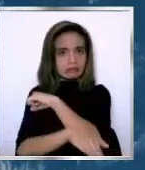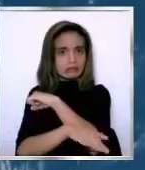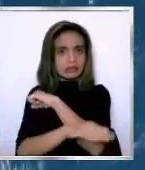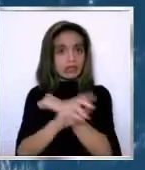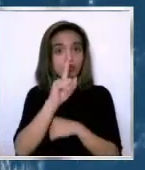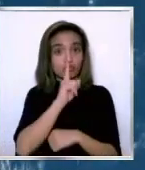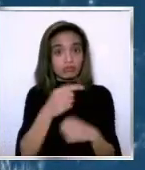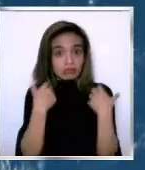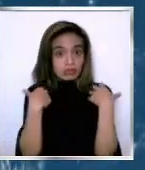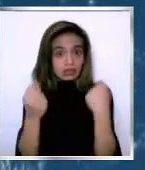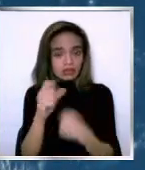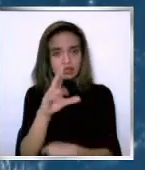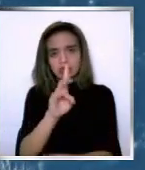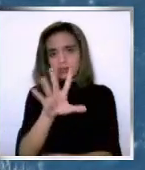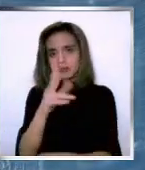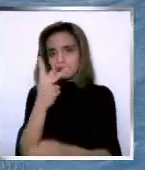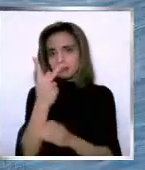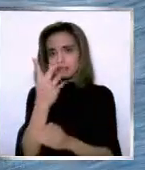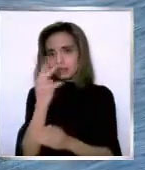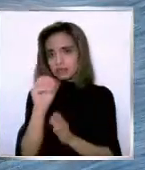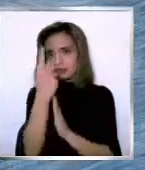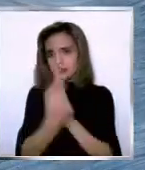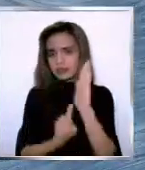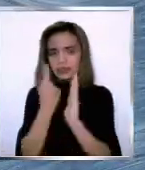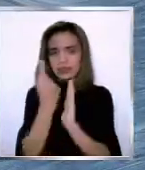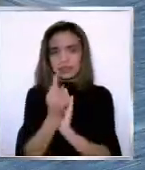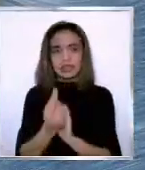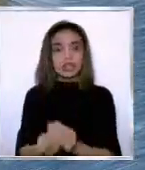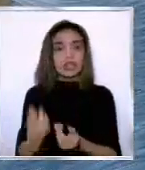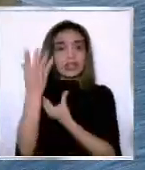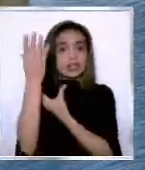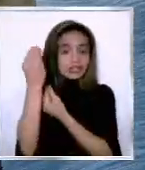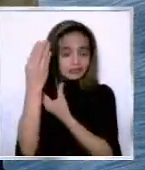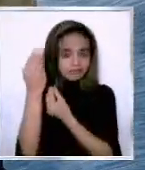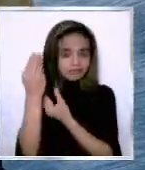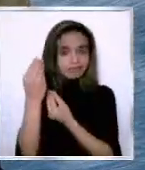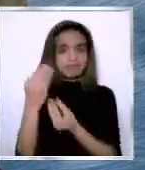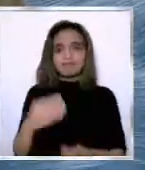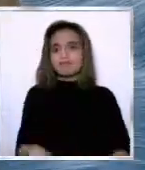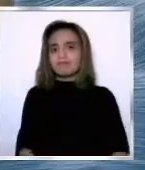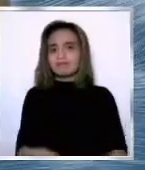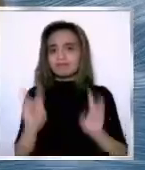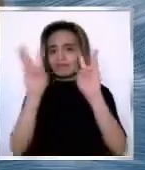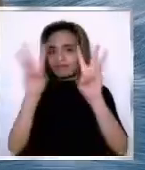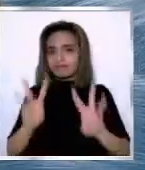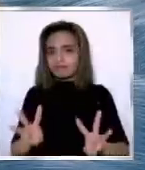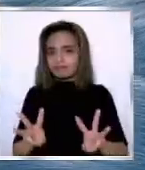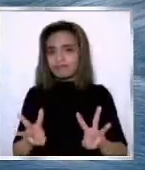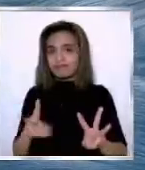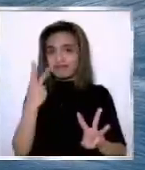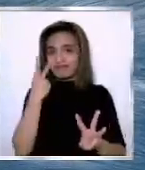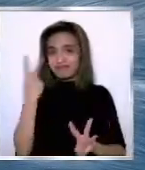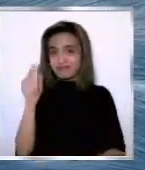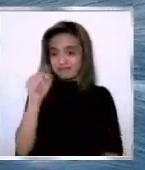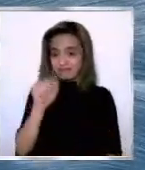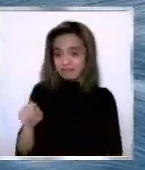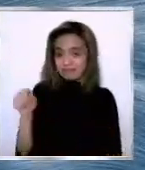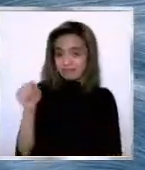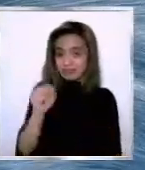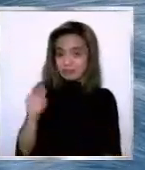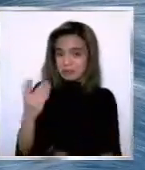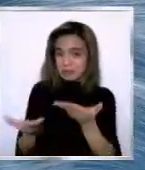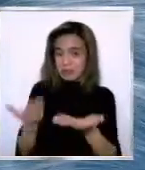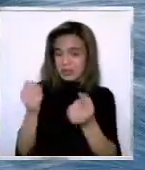per hour malapit sa gitna. Sa latest wind map ng Metra Weather, ito pong umiikot na yan yung sentro ng bagyo. E posible itong pumasok